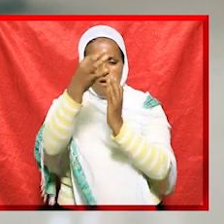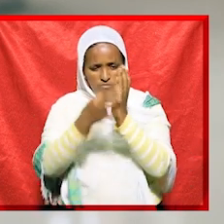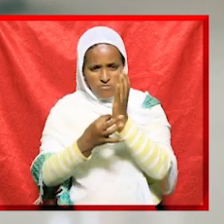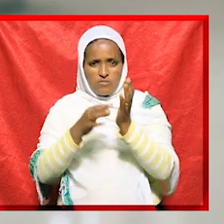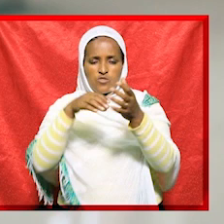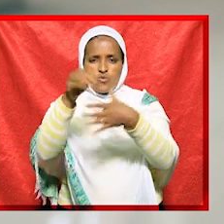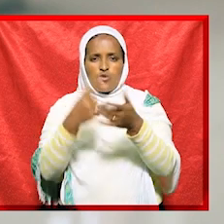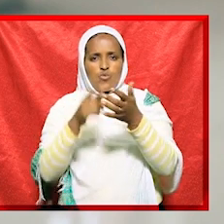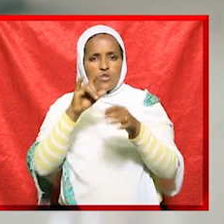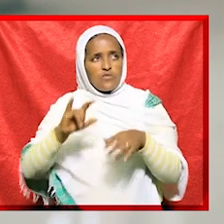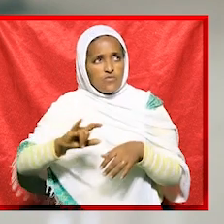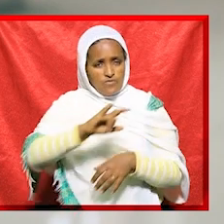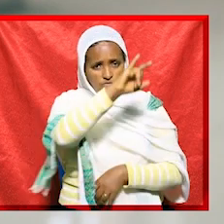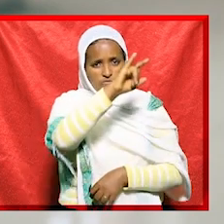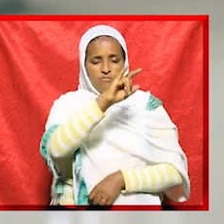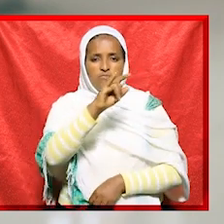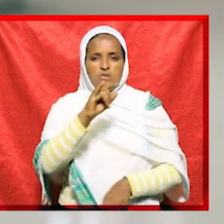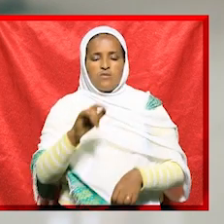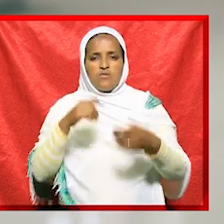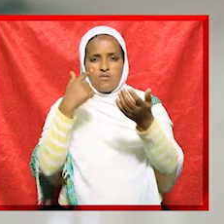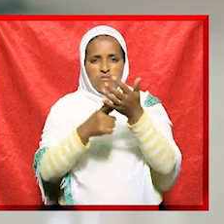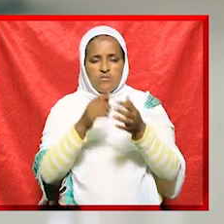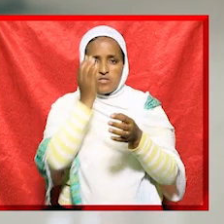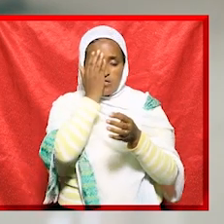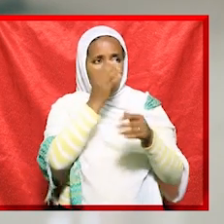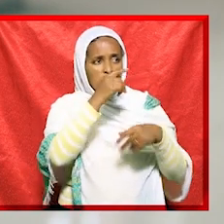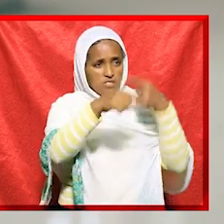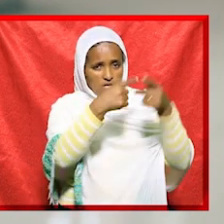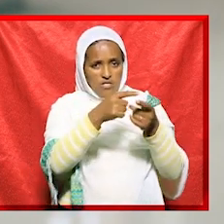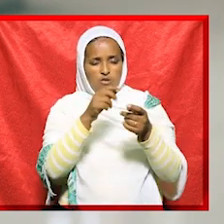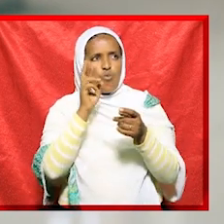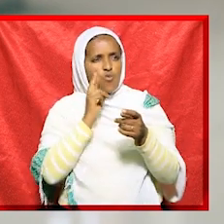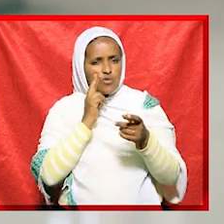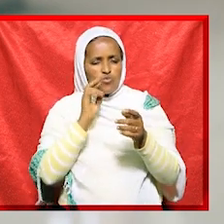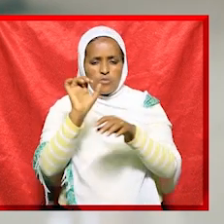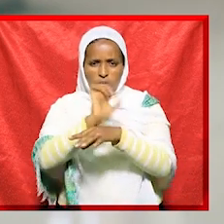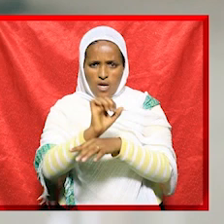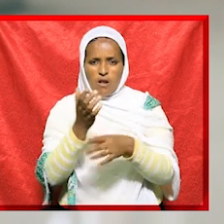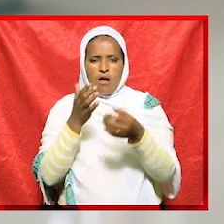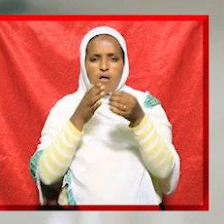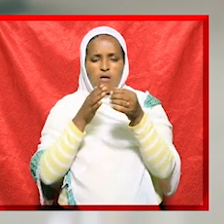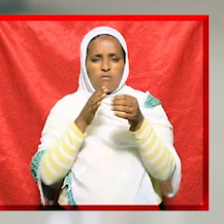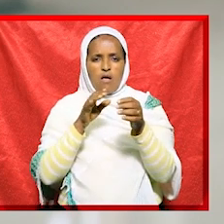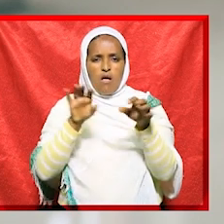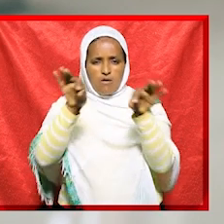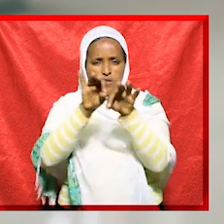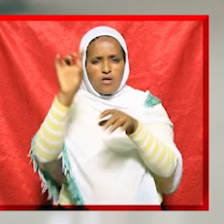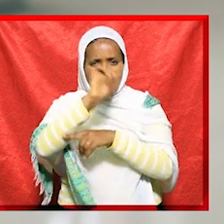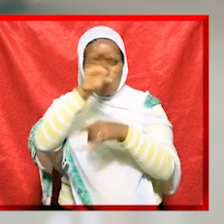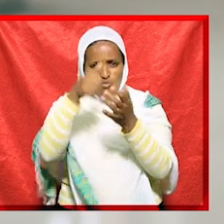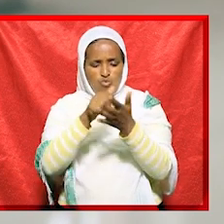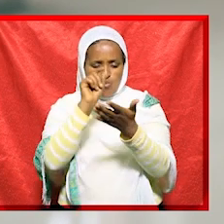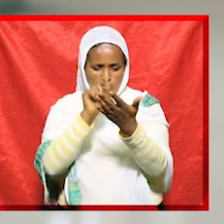ስታወጣ ወደ ውጭ ሀገር ቱር ለማድረግ ወደ እስራኤል ስትሄድ እስራኤል ያሉትን ሆቴሎች፣ መኪናዎች፣